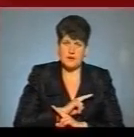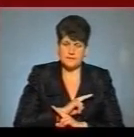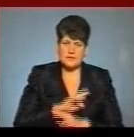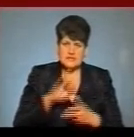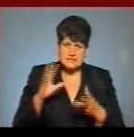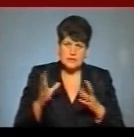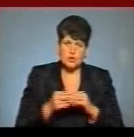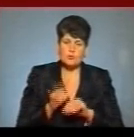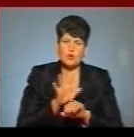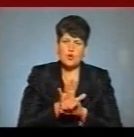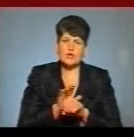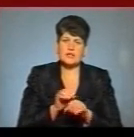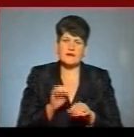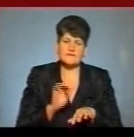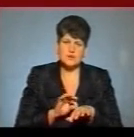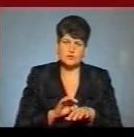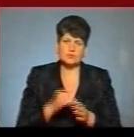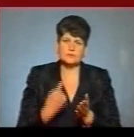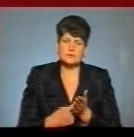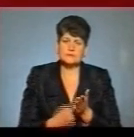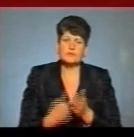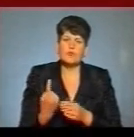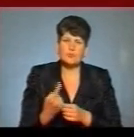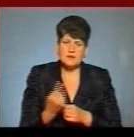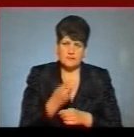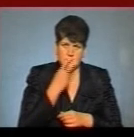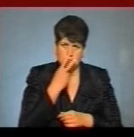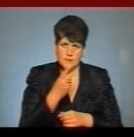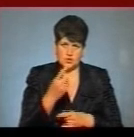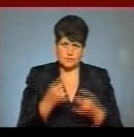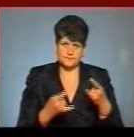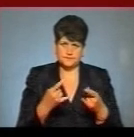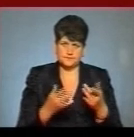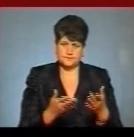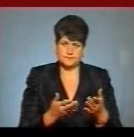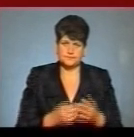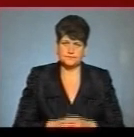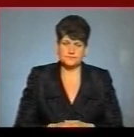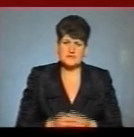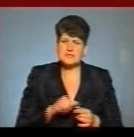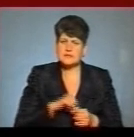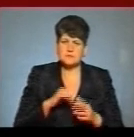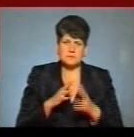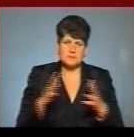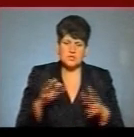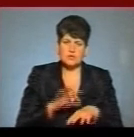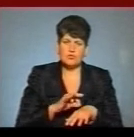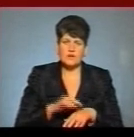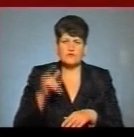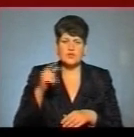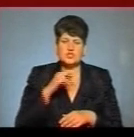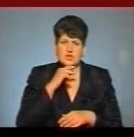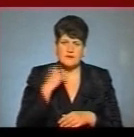Загалом коронавірус лабораторно підтвердили в таких областях. Їх ви бачите на екрані. Найбільше хворих у Чернівецькій